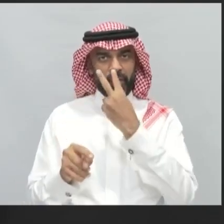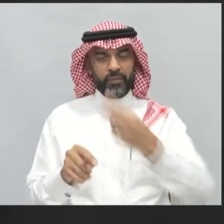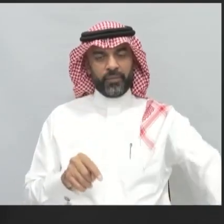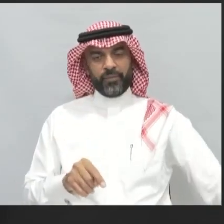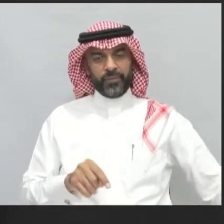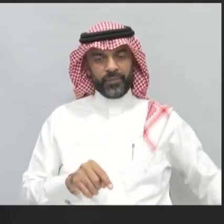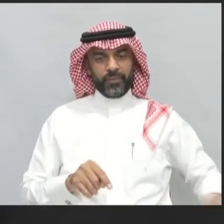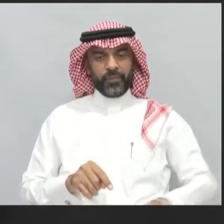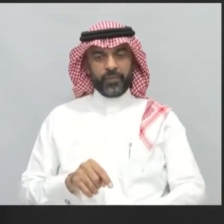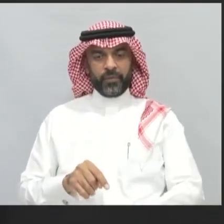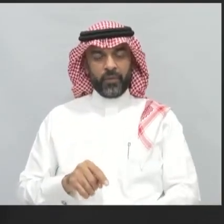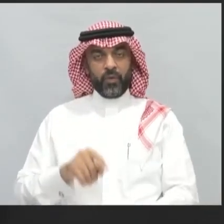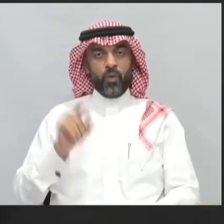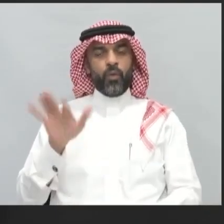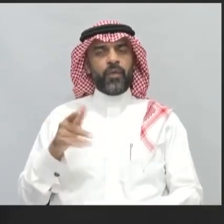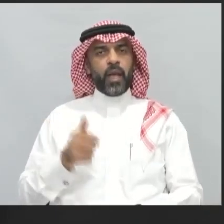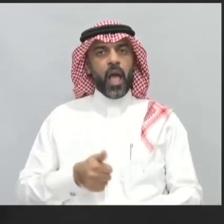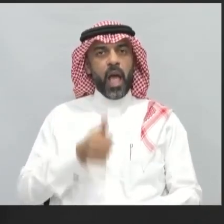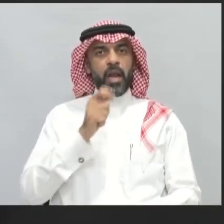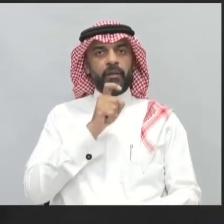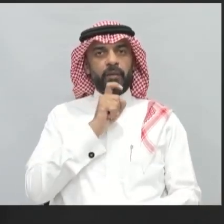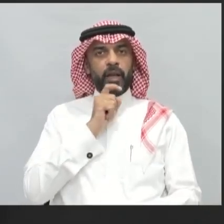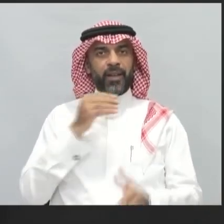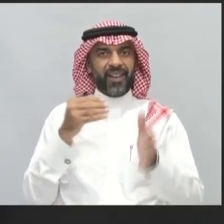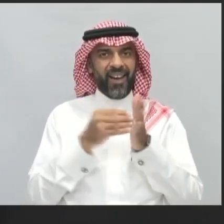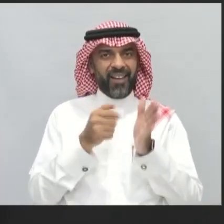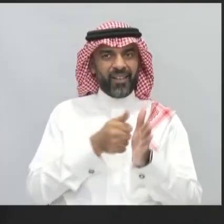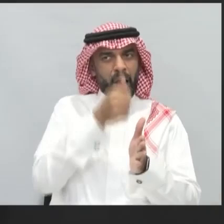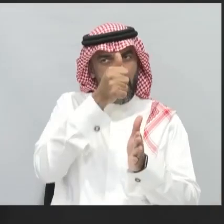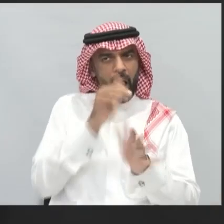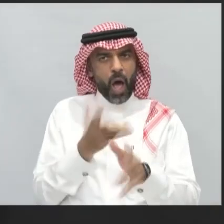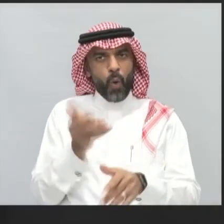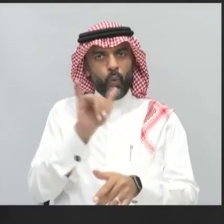كتابه الالف اللينه فيها بشكل صحيح